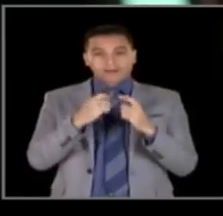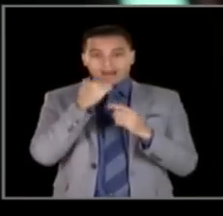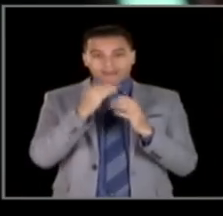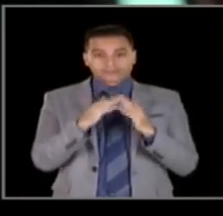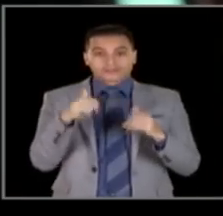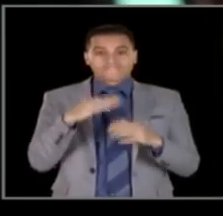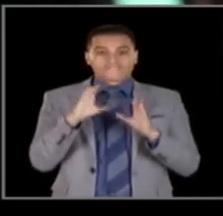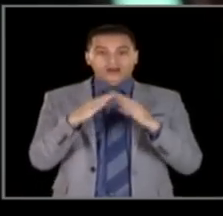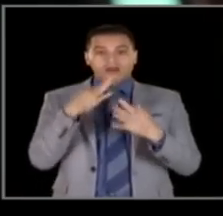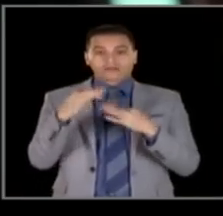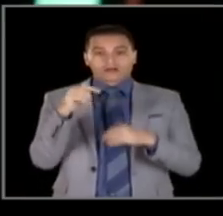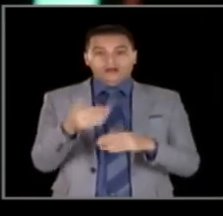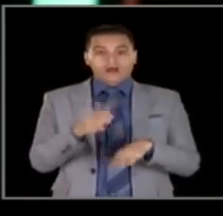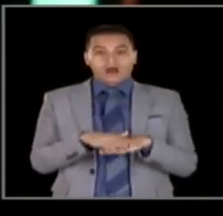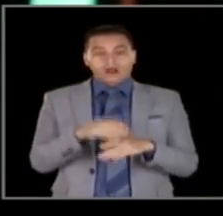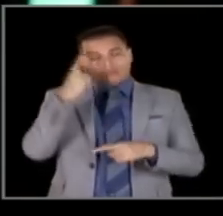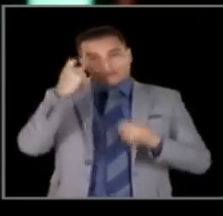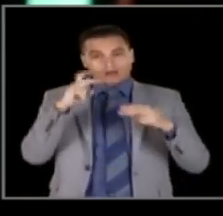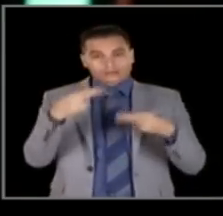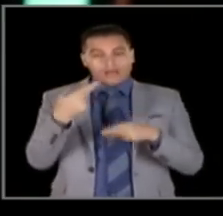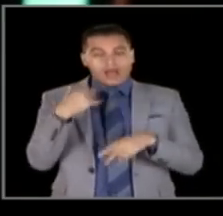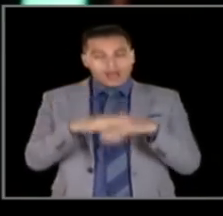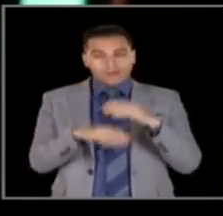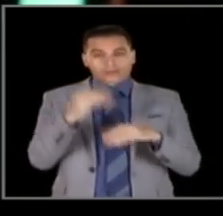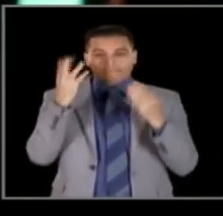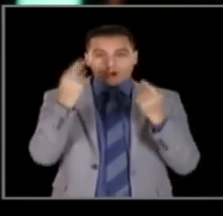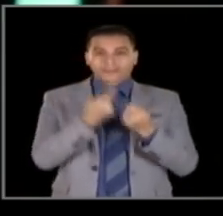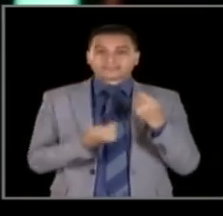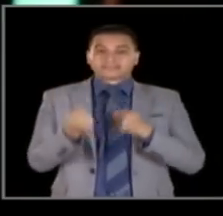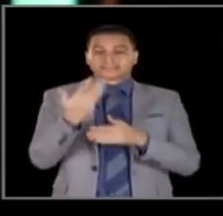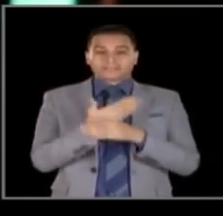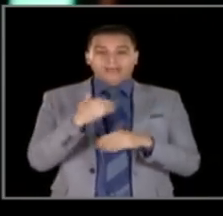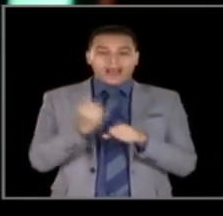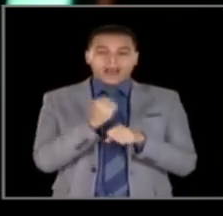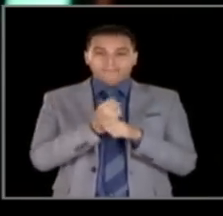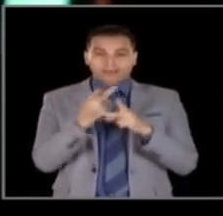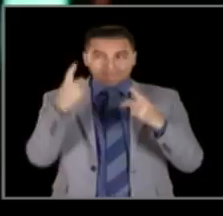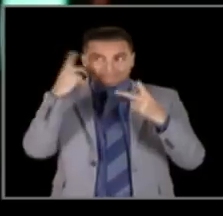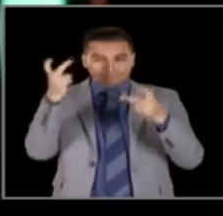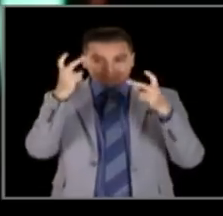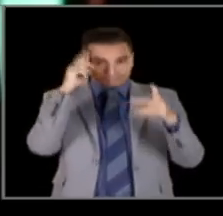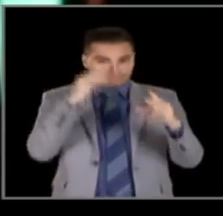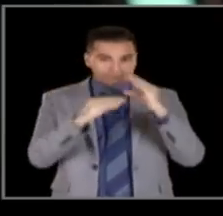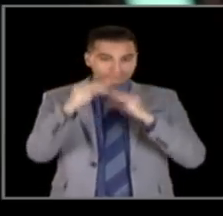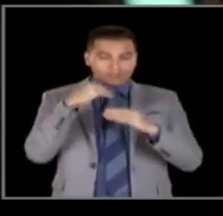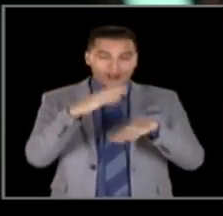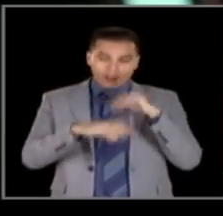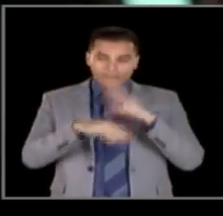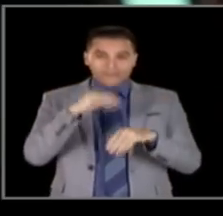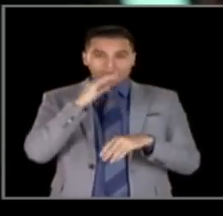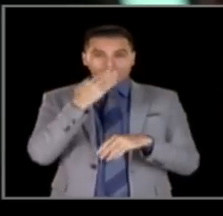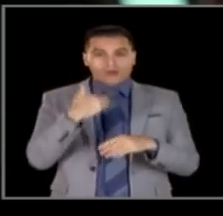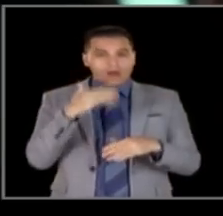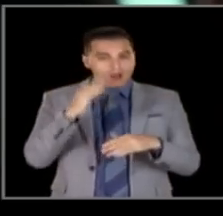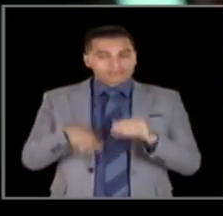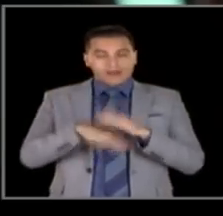فريق اختارني النهاردة في فقرة تحت الضغط، حاولت أجمع معلومات ليها من مختلف المجالات واستعد ليها كويس، والحمد لله قدرت أعمل ده، وبإذن الله